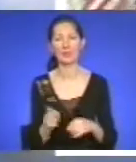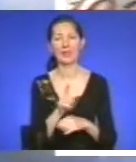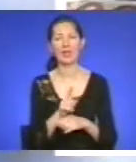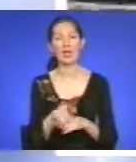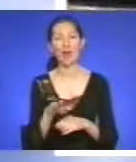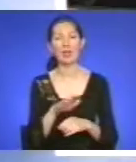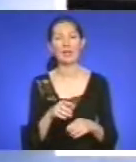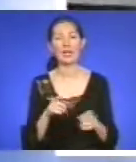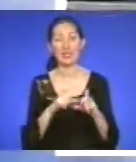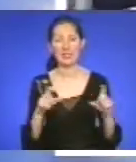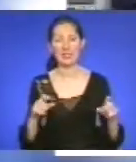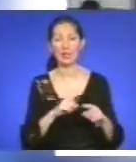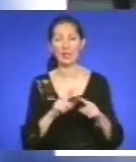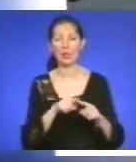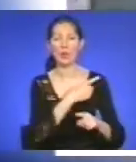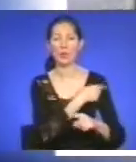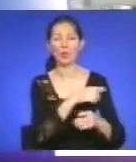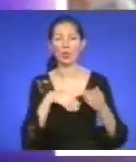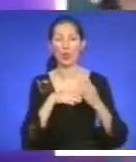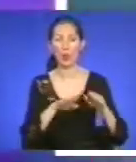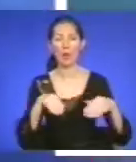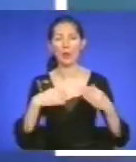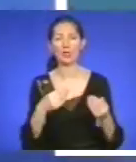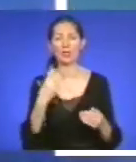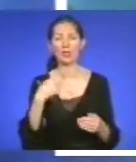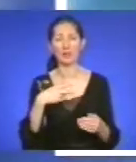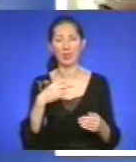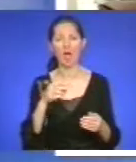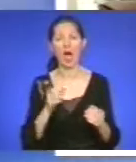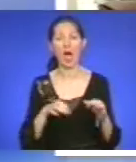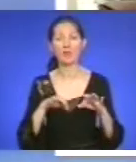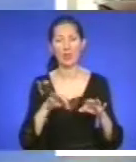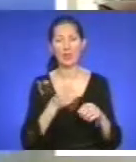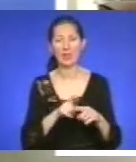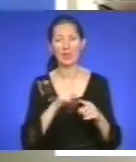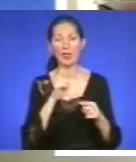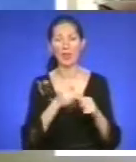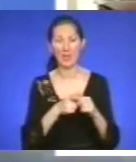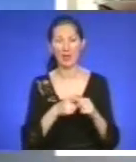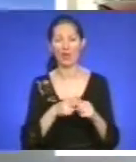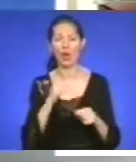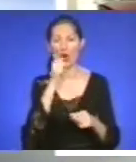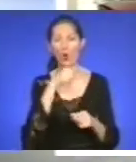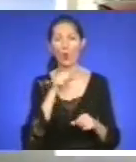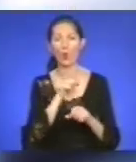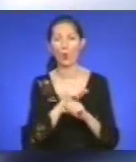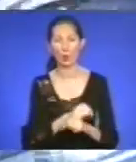Тернопільській станції швидкої медичної допомоги передали два спецавтомобілі, які півроку простоювали на митниці.